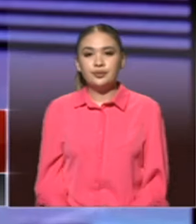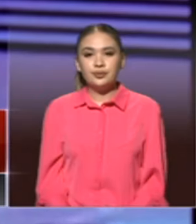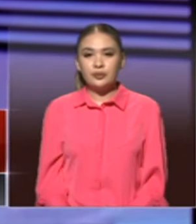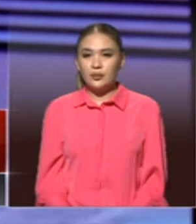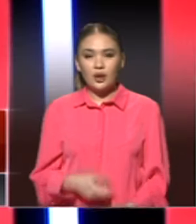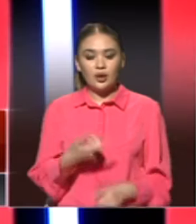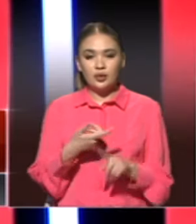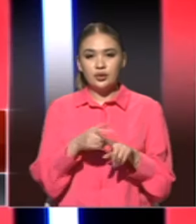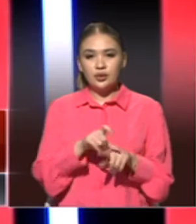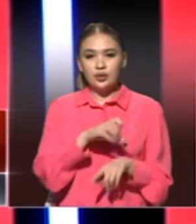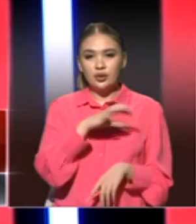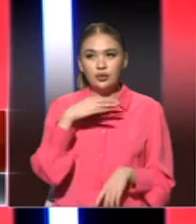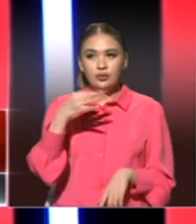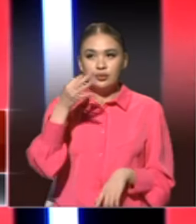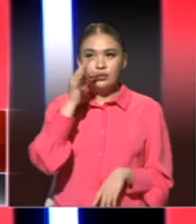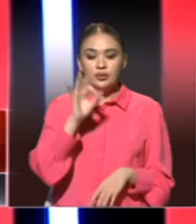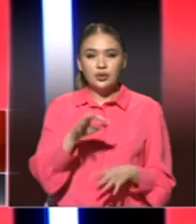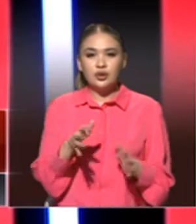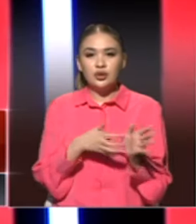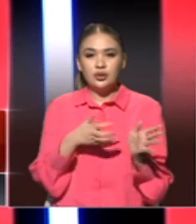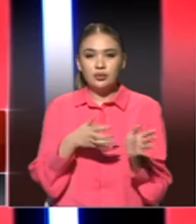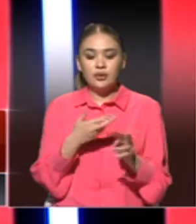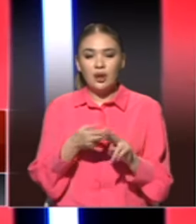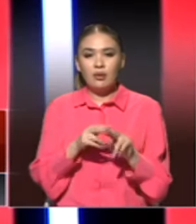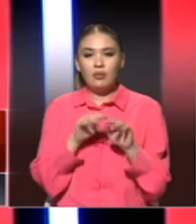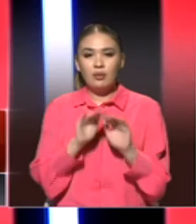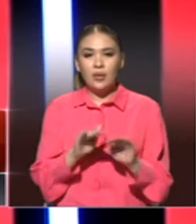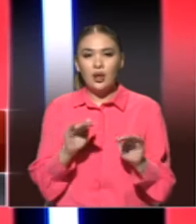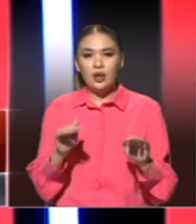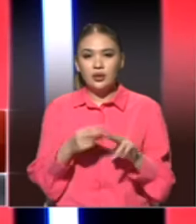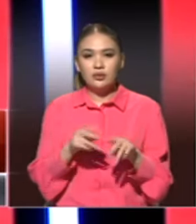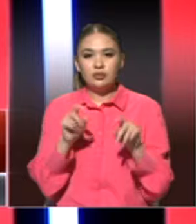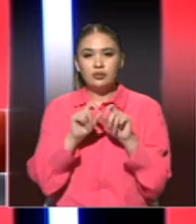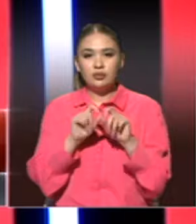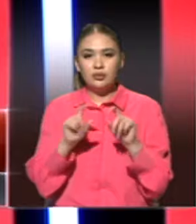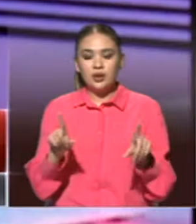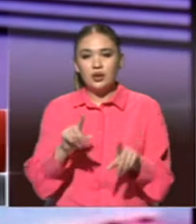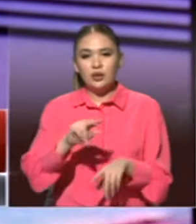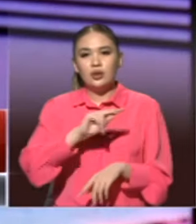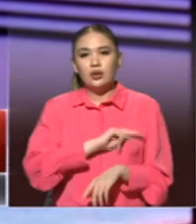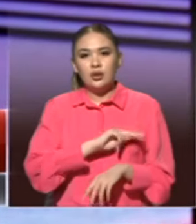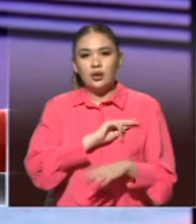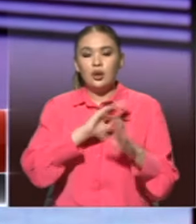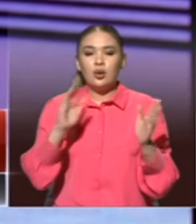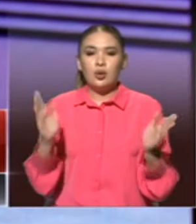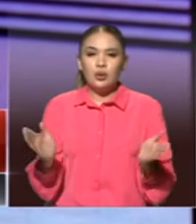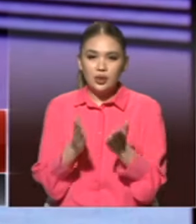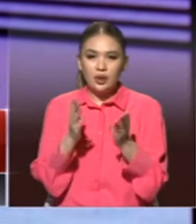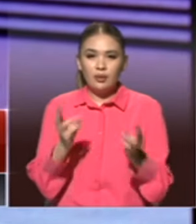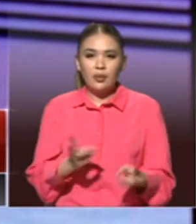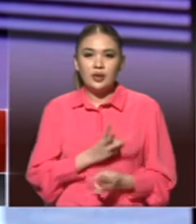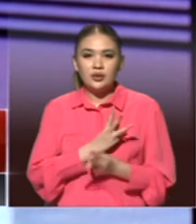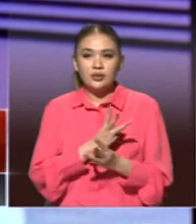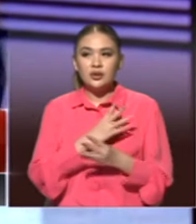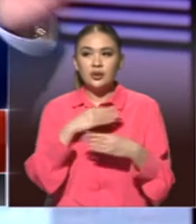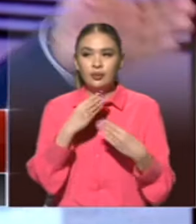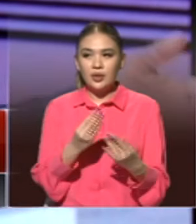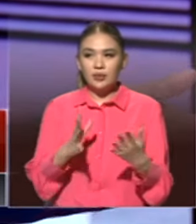өте көп маман жетпейді, ветеринар мамандары жетпейді. Сол балаларды мектептен бастап жүргізіп, қолдап, мотивация беріп, оған